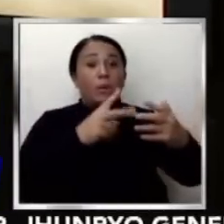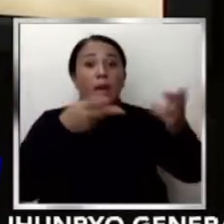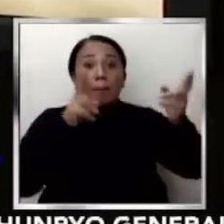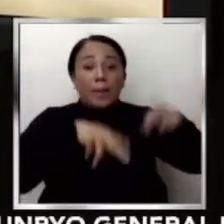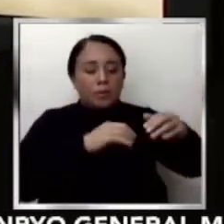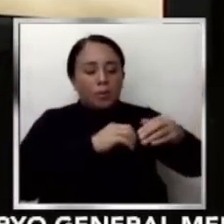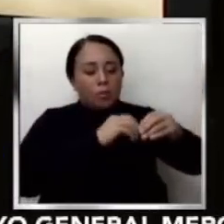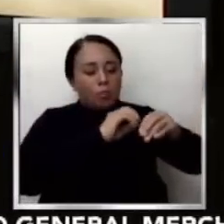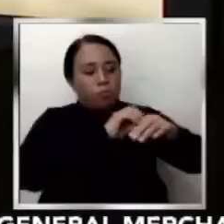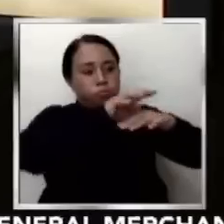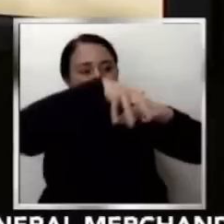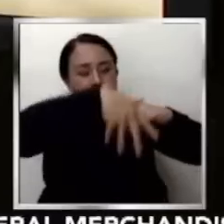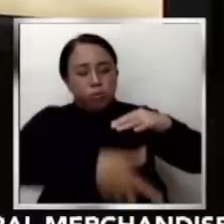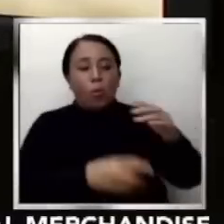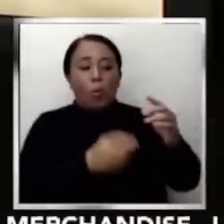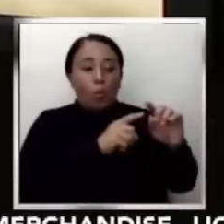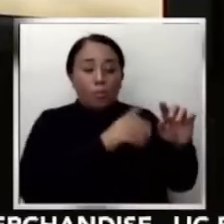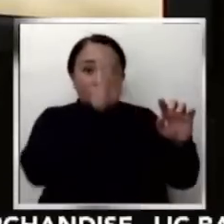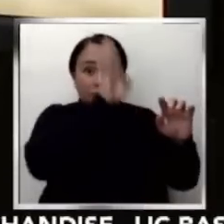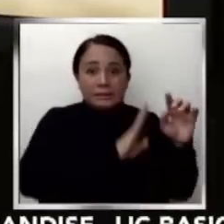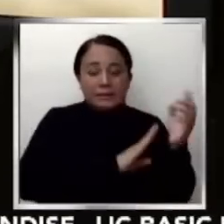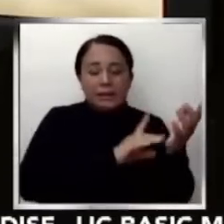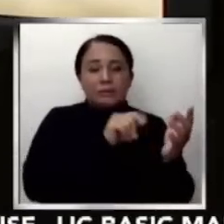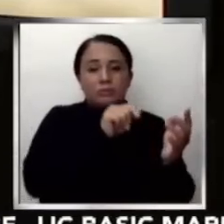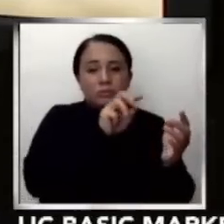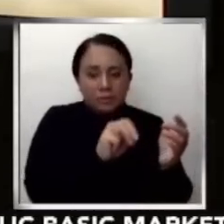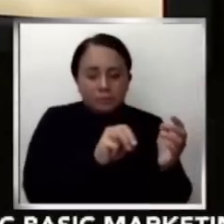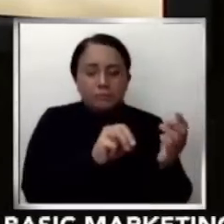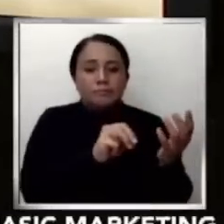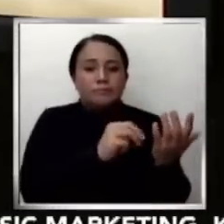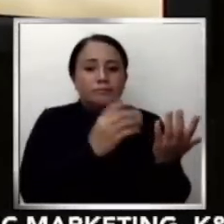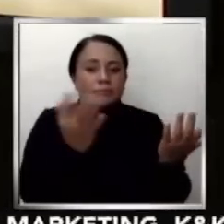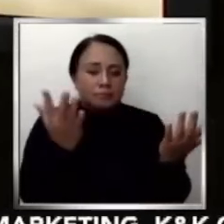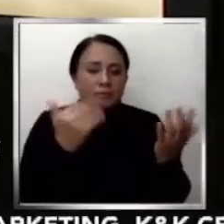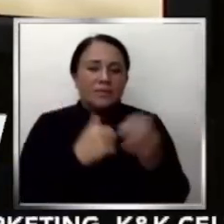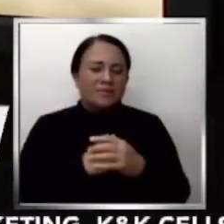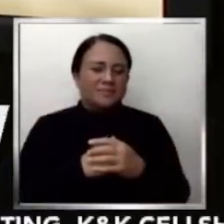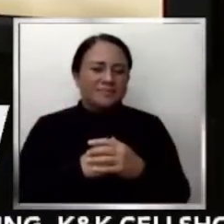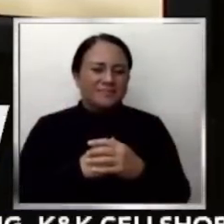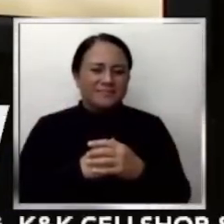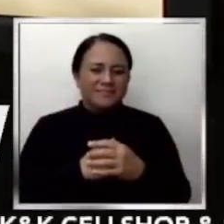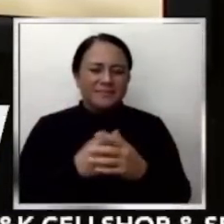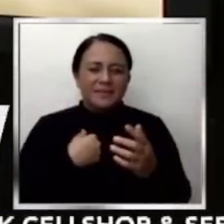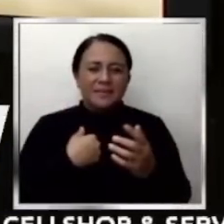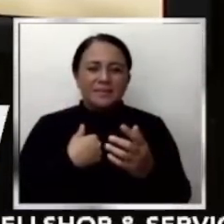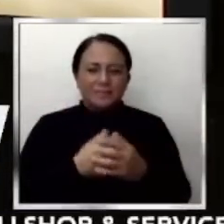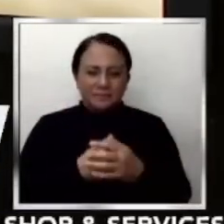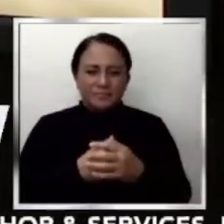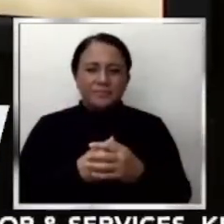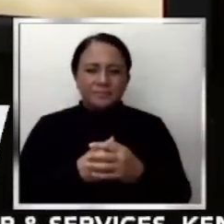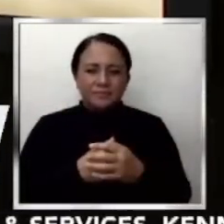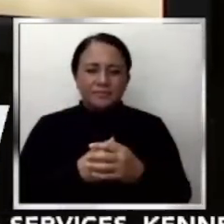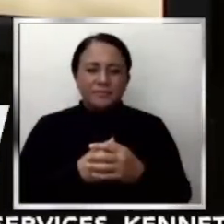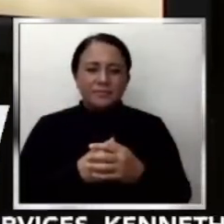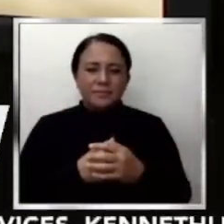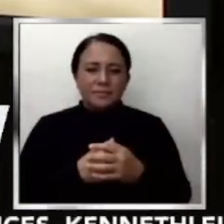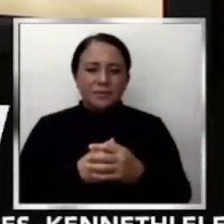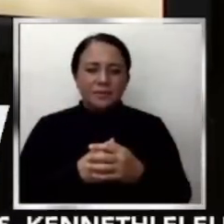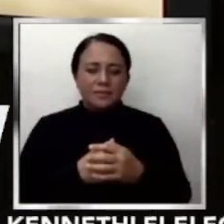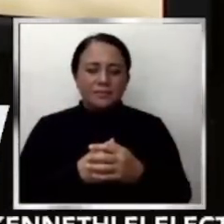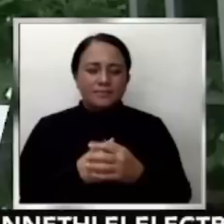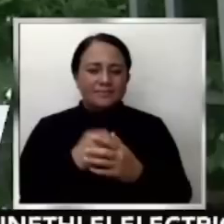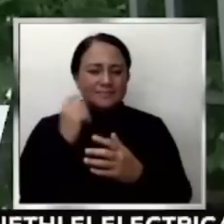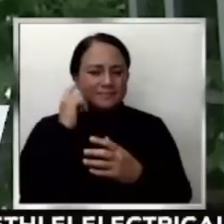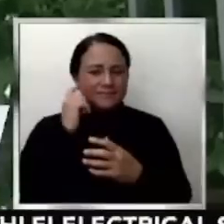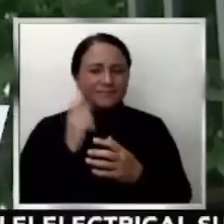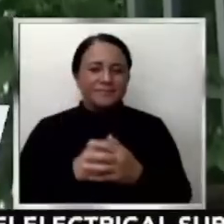masira, mas lalo tayo magka-problema. Paano pag dumating yung summertime, wala tayong